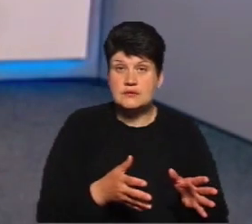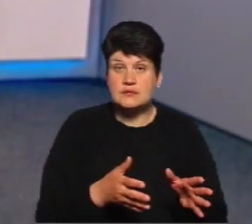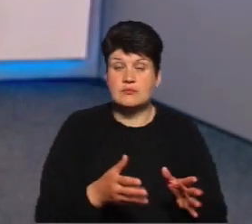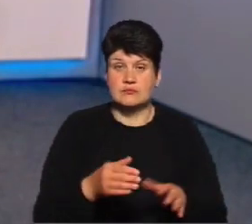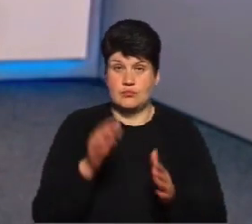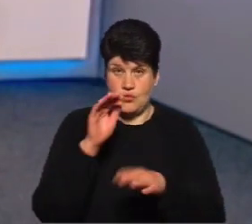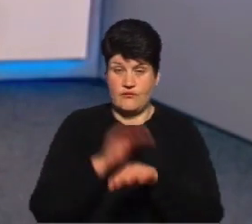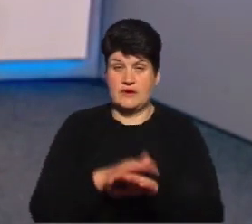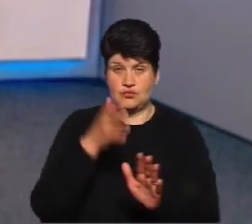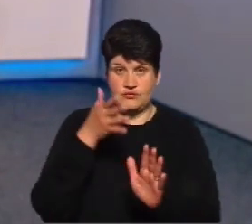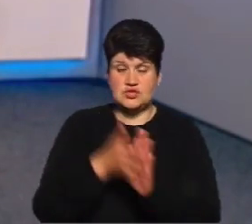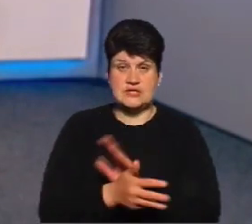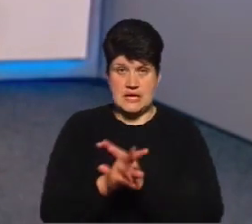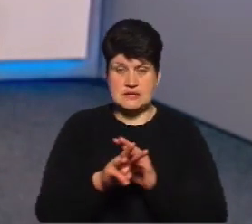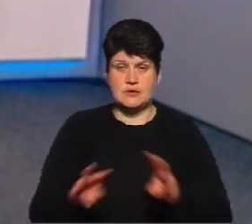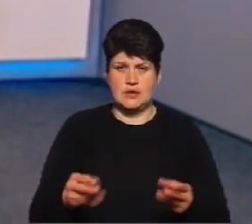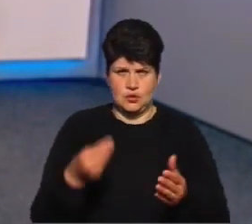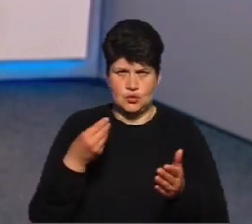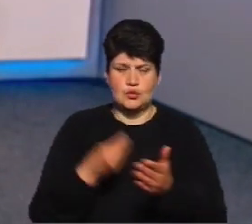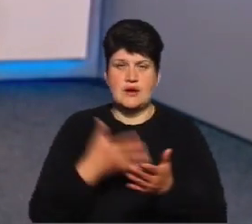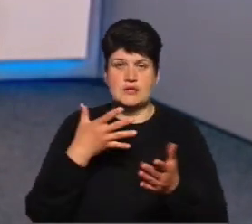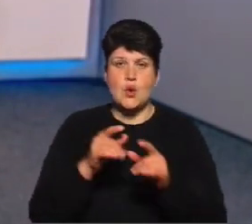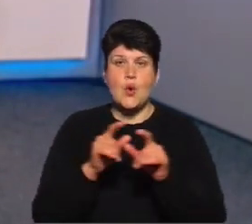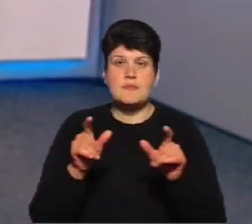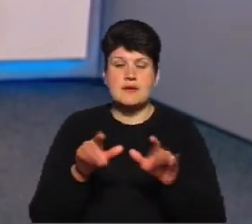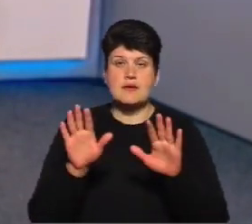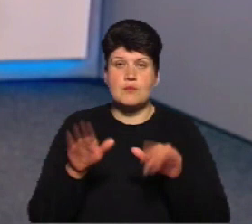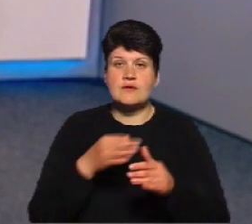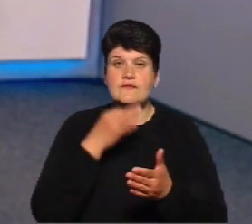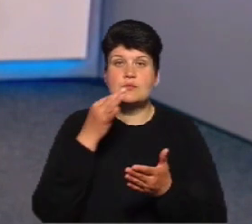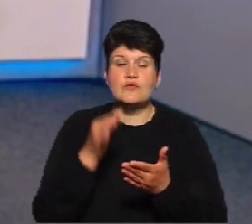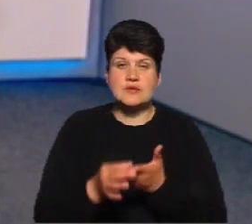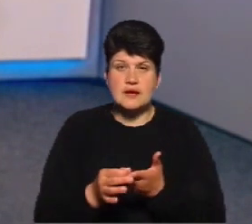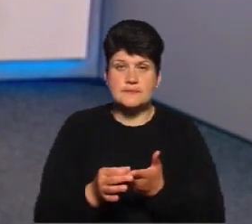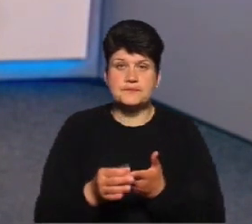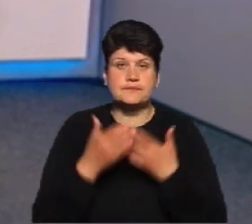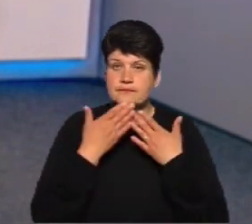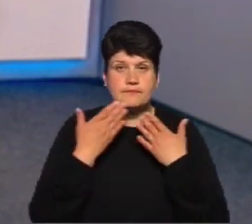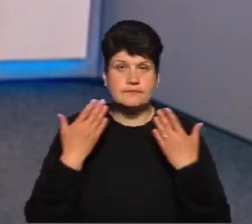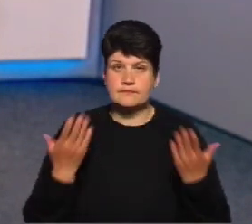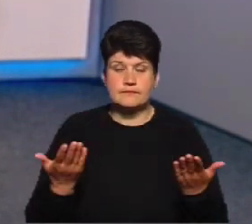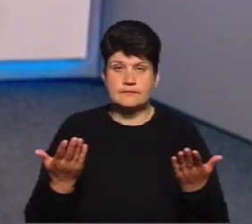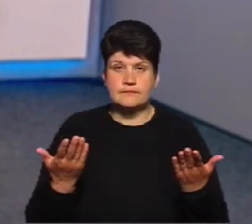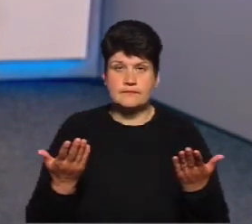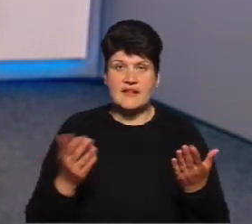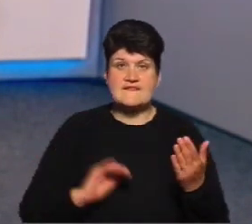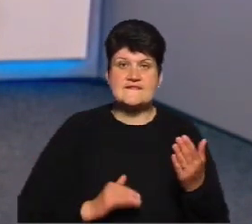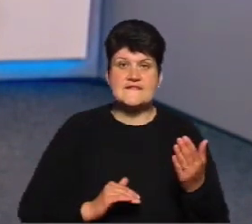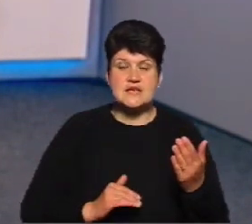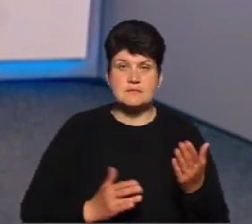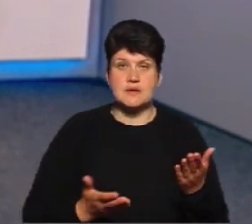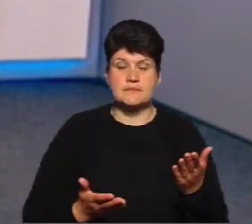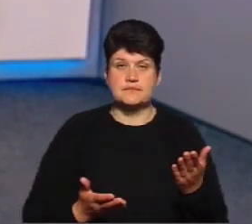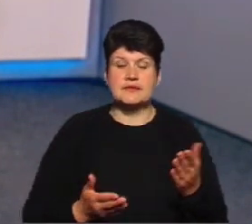такі дороговартісні об'єкти, за які потім відповідальності не несе фірма чи компанія. Так, чи